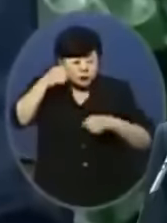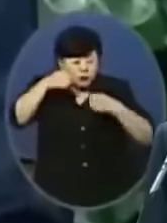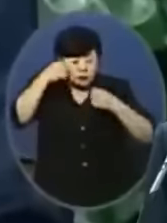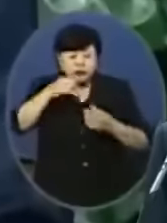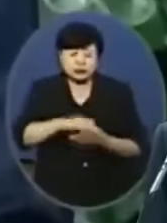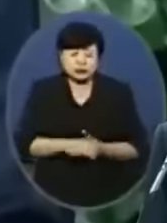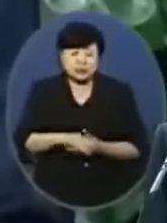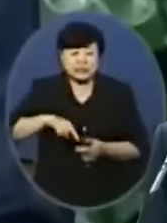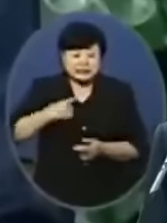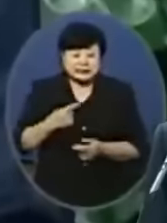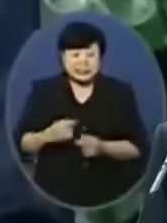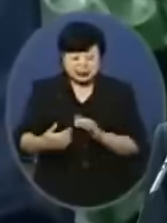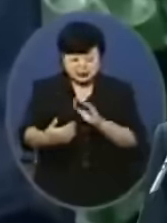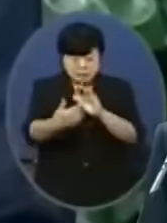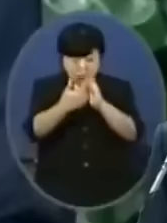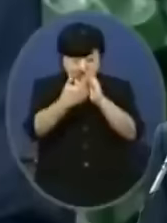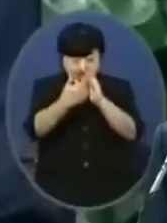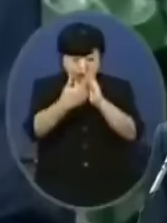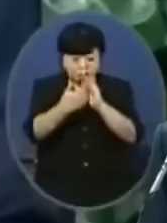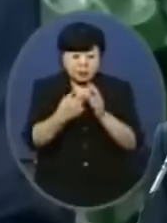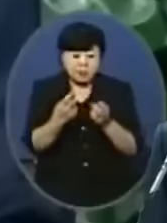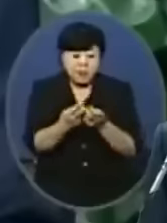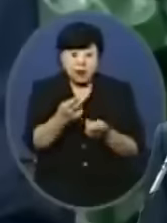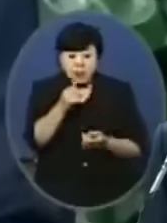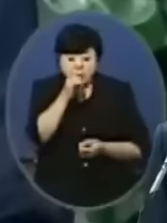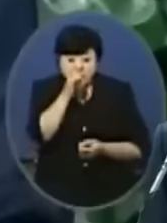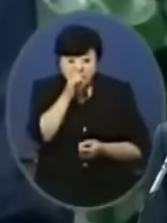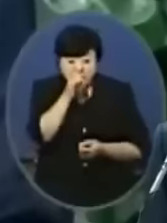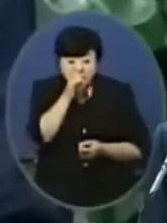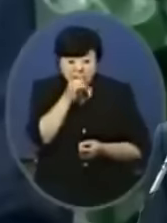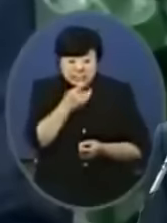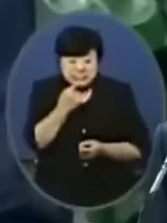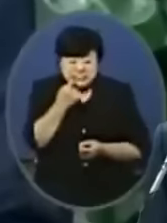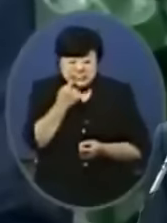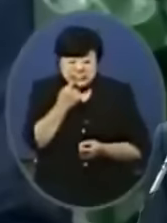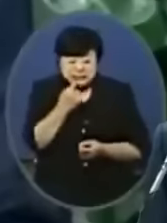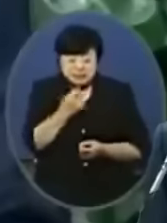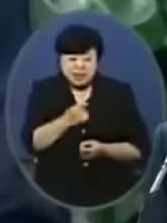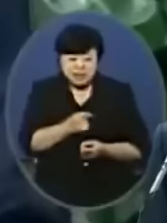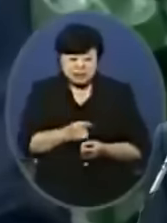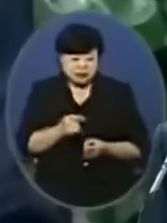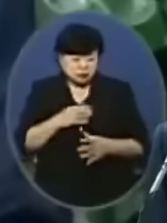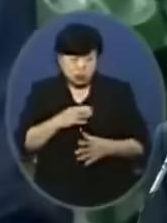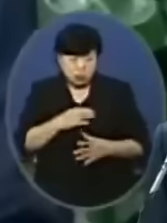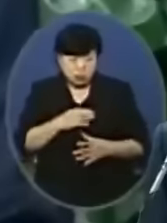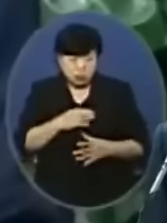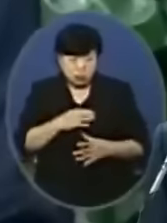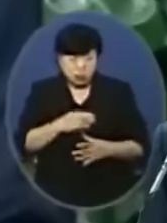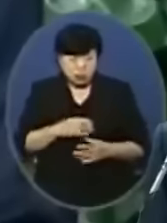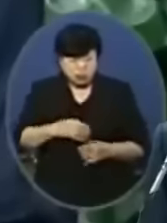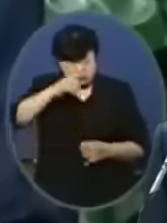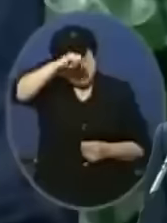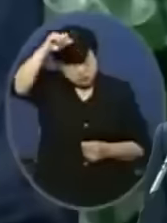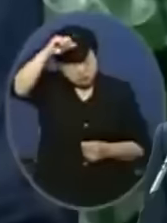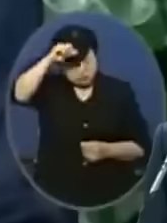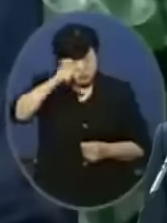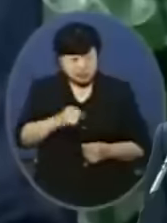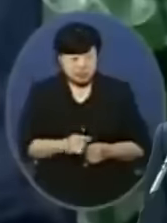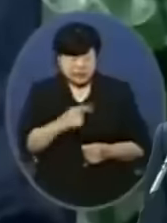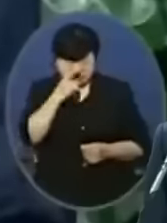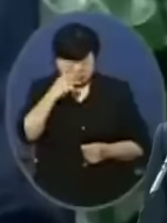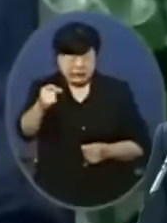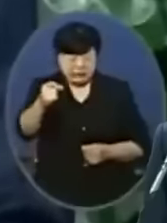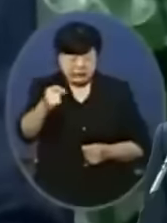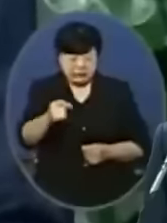짐승들은 자기 방어 수단이 있어요. 이빨이 무섭다든지 뿔이 사납다든지 잘